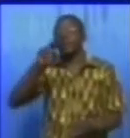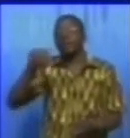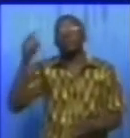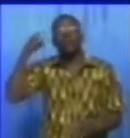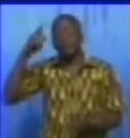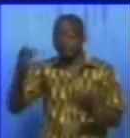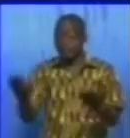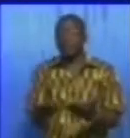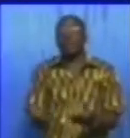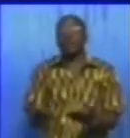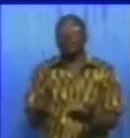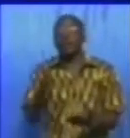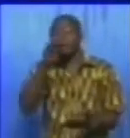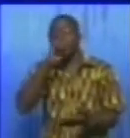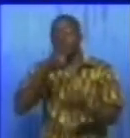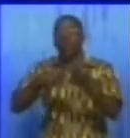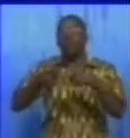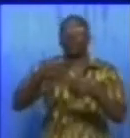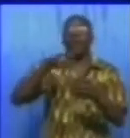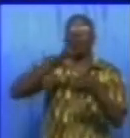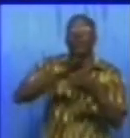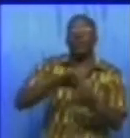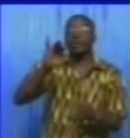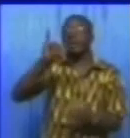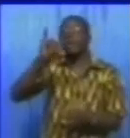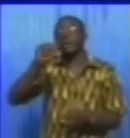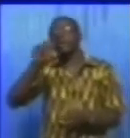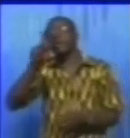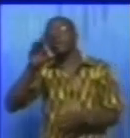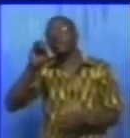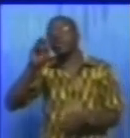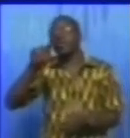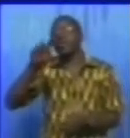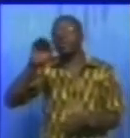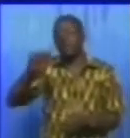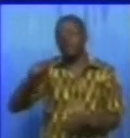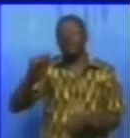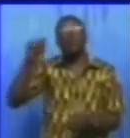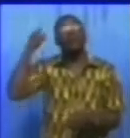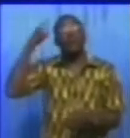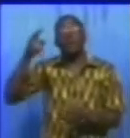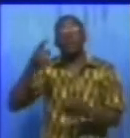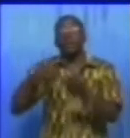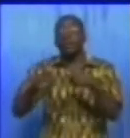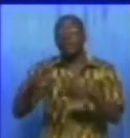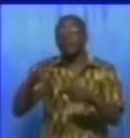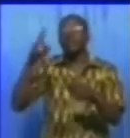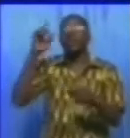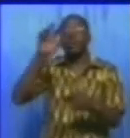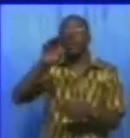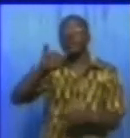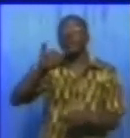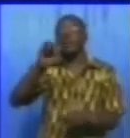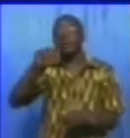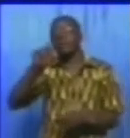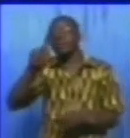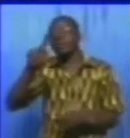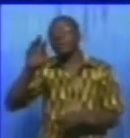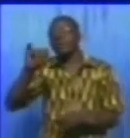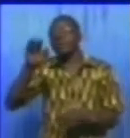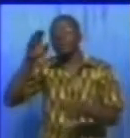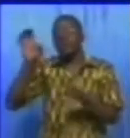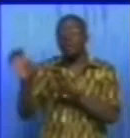est là. L'eau vient de Yakuta. Et au niveau de cette eau qui vient de Yakuta, nous nous sommes arrangés pour